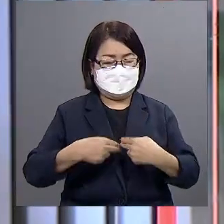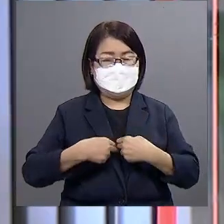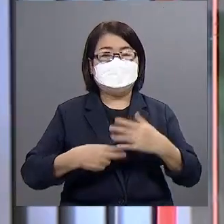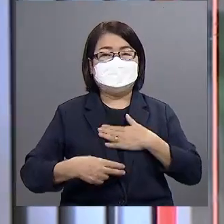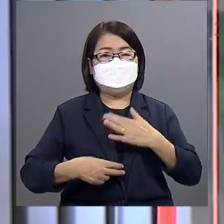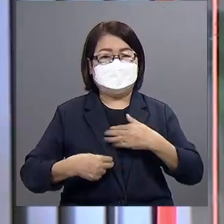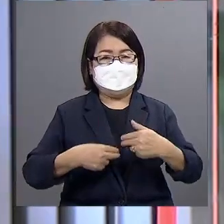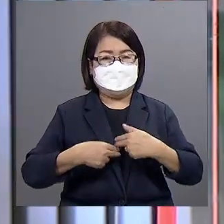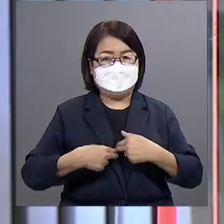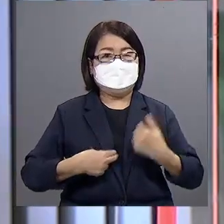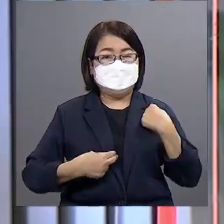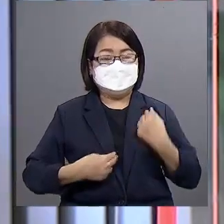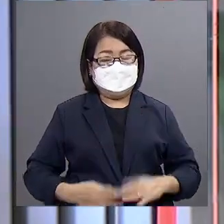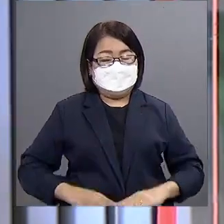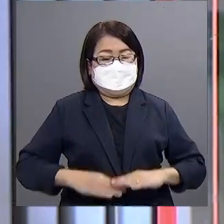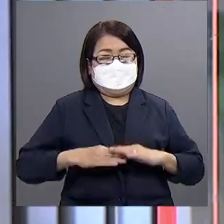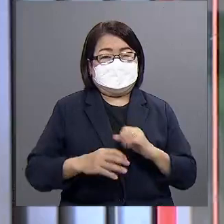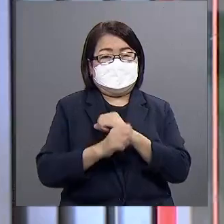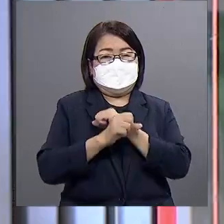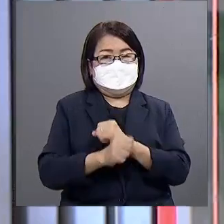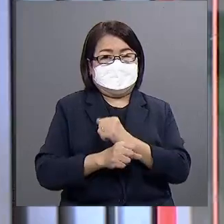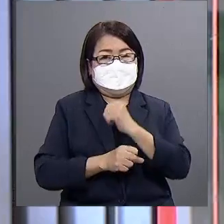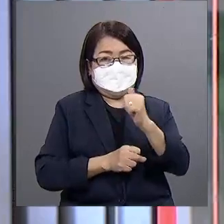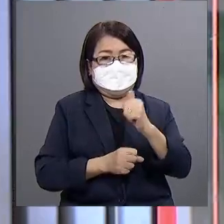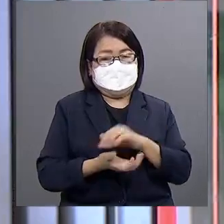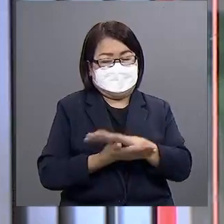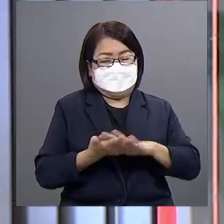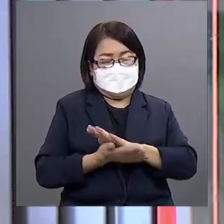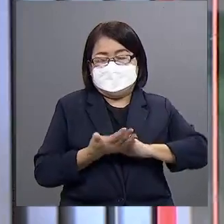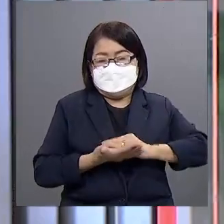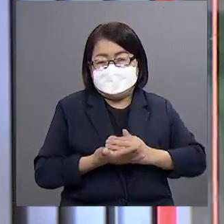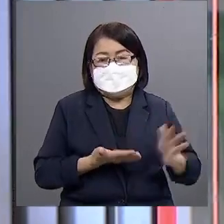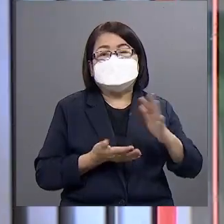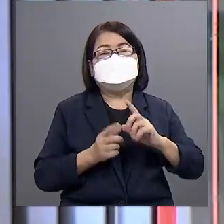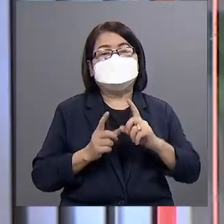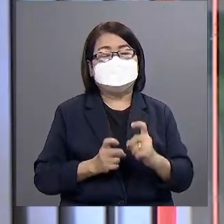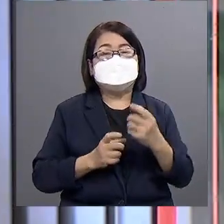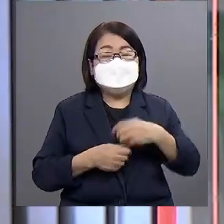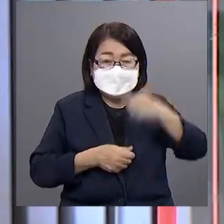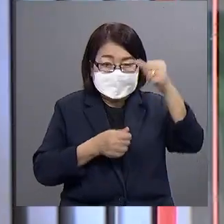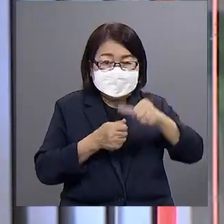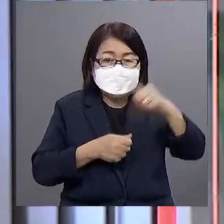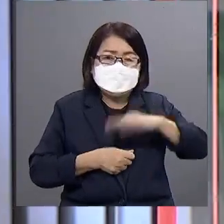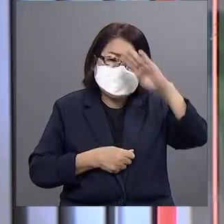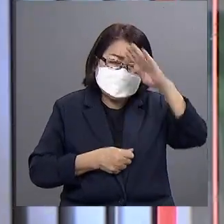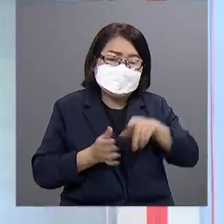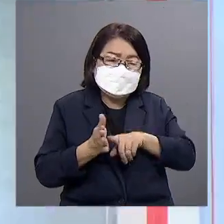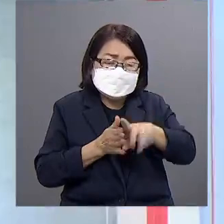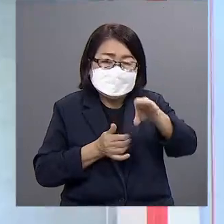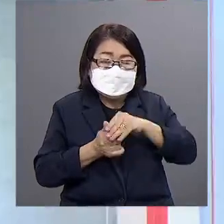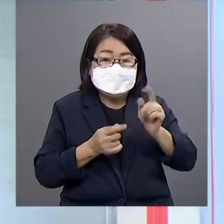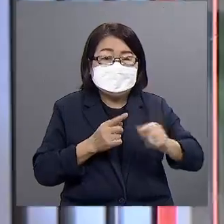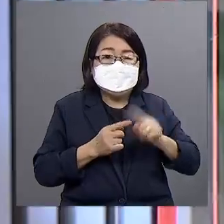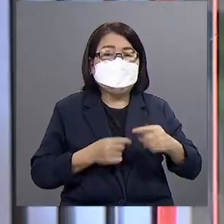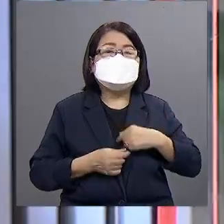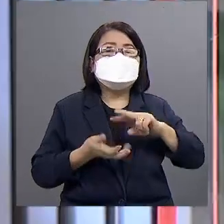ภูมิคุ้มกันที่แข็งแรงเนี่ยนะครับอะไรถ้ามันไม่มากไปจำไว้เลยว่าเวลาเราไม่สบายหรือป่วยหรือติดเชื้ออะไรก็ตามเนี่ยก็เพราะว่าภูมิคุ้มกันเราไม่แข็งแรงนะครับ